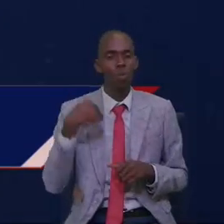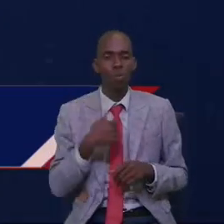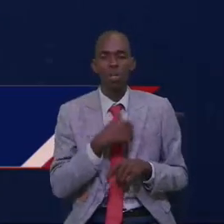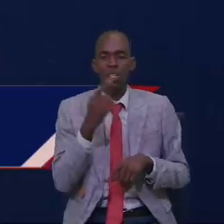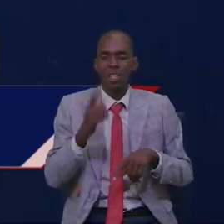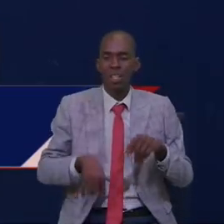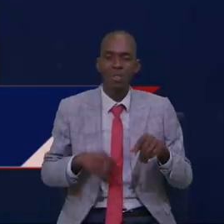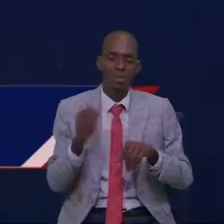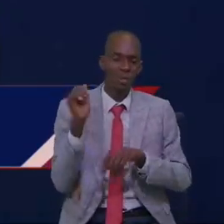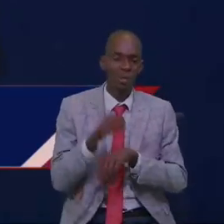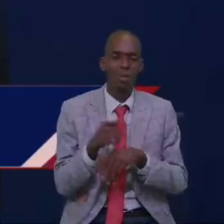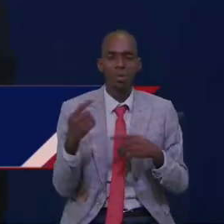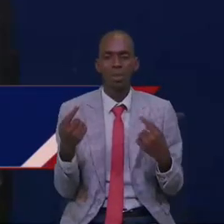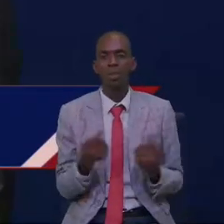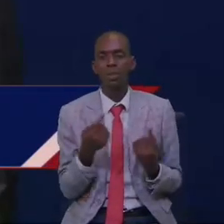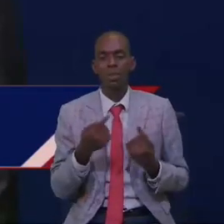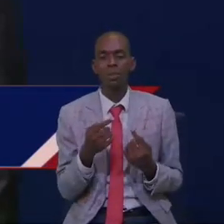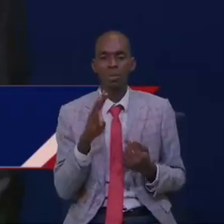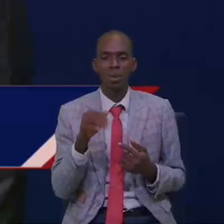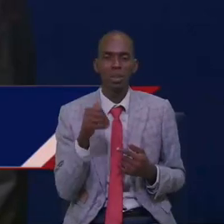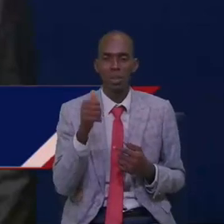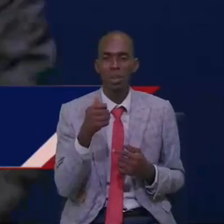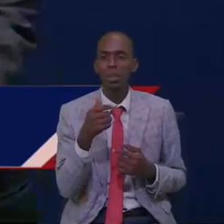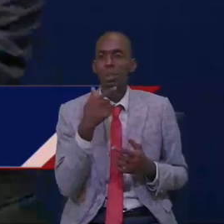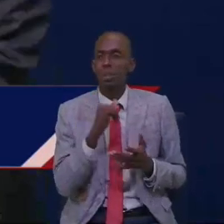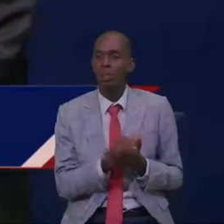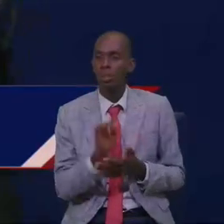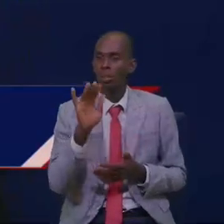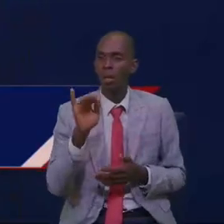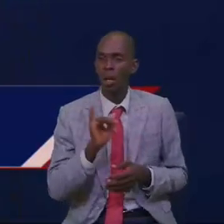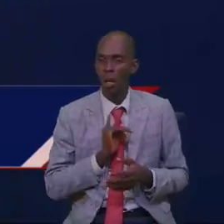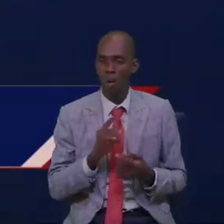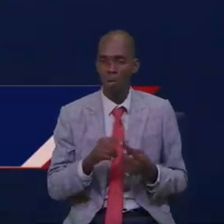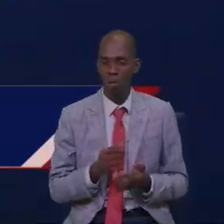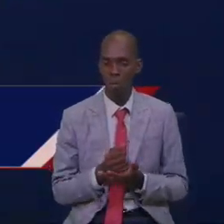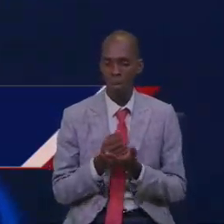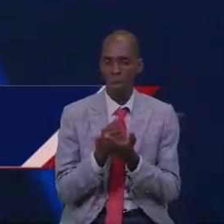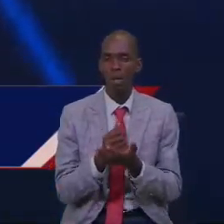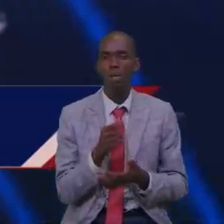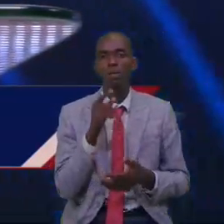je veux t'aider. Pourquoi ne pas me permettre dans ta vie? Il apporte